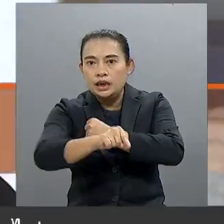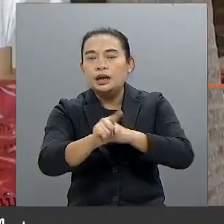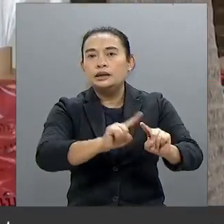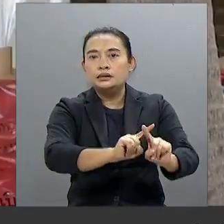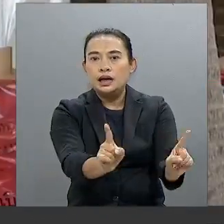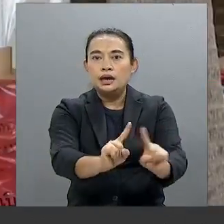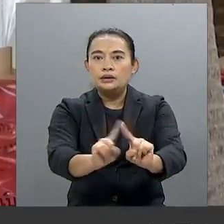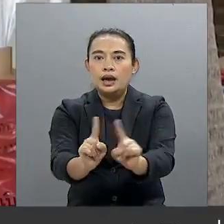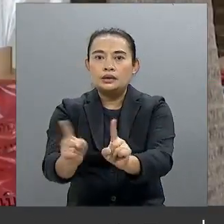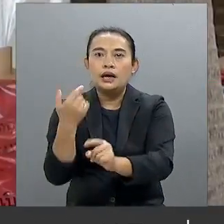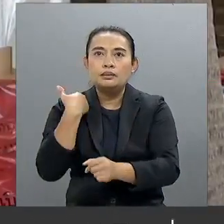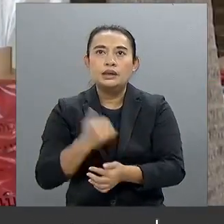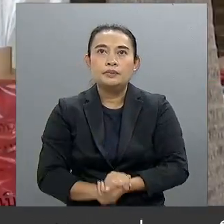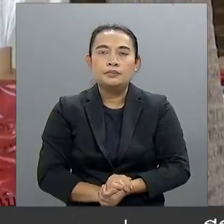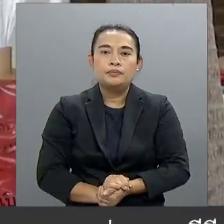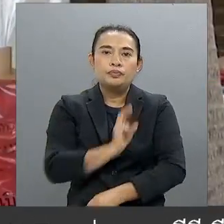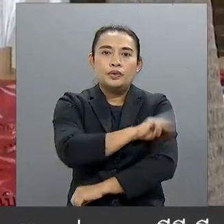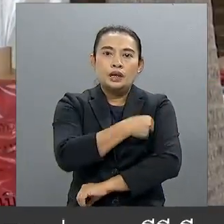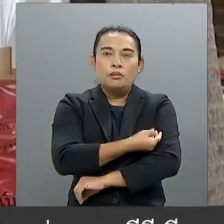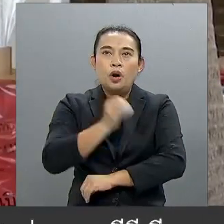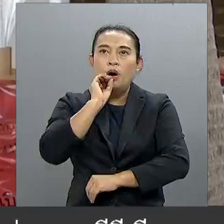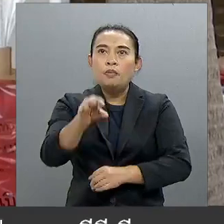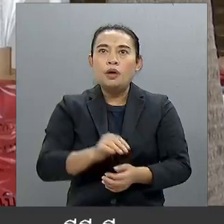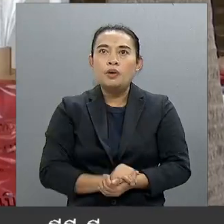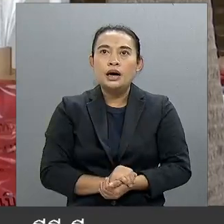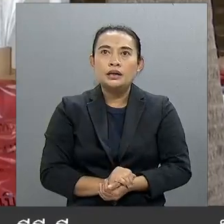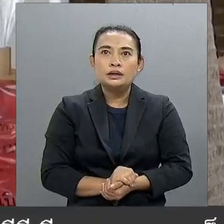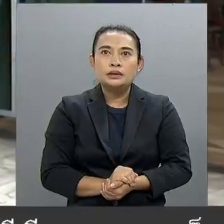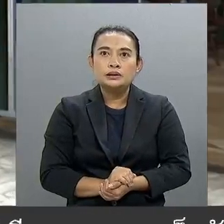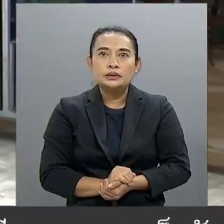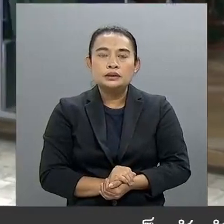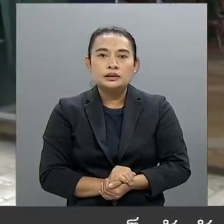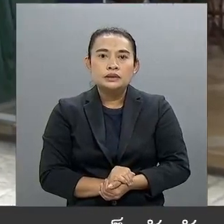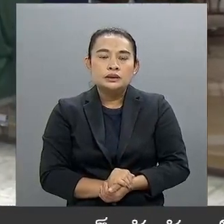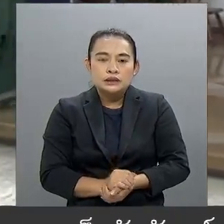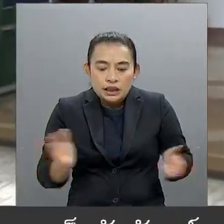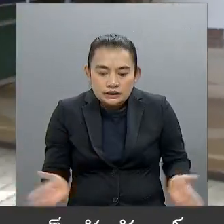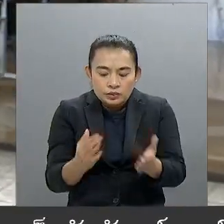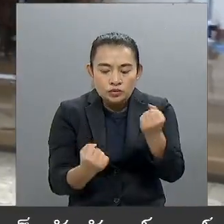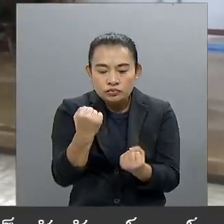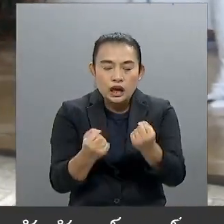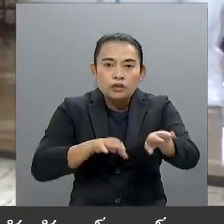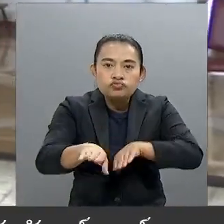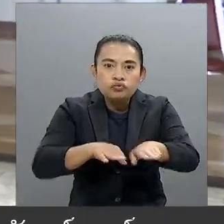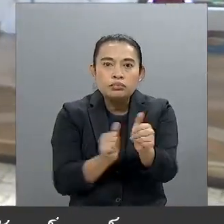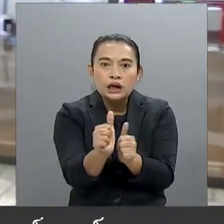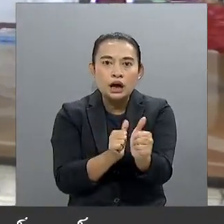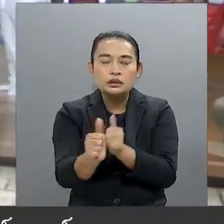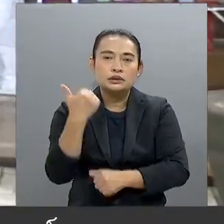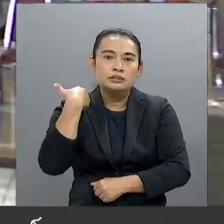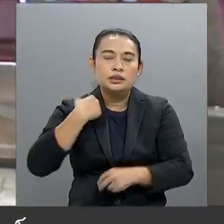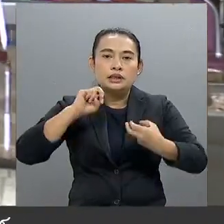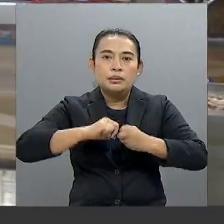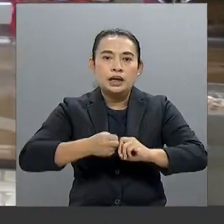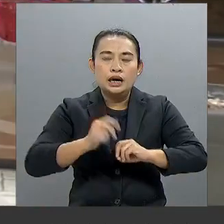นายแพทย์ธีระระบุในตอนท้ายด้วยว่าที่ผ่านมาเคยมีการสนับสนุนให้แข่งรถขณะเกิดการระบาดปัญหาเรื่องหน้ากากอนามัยล่